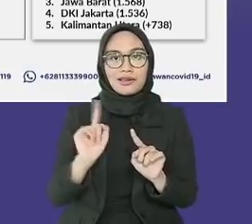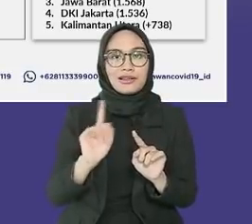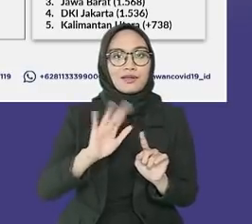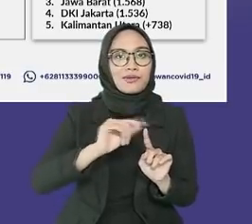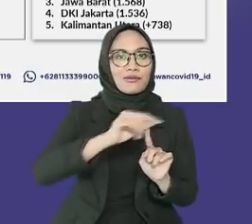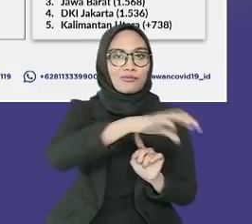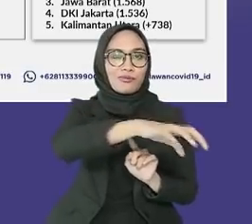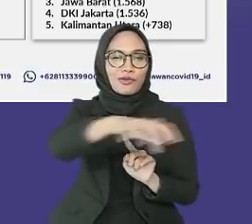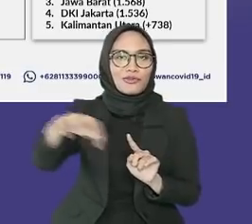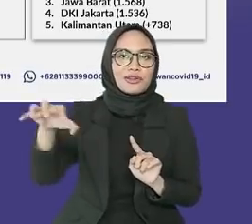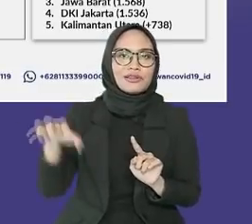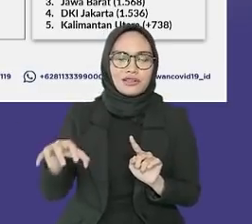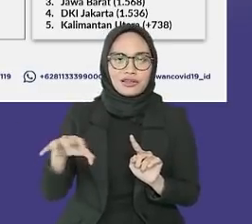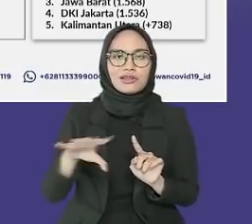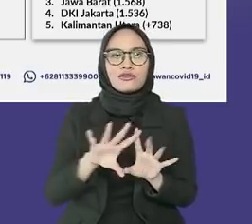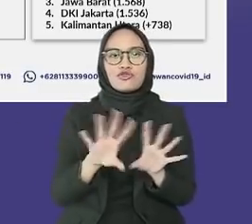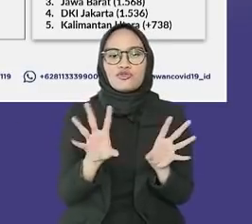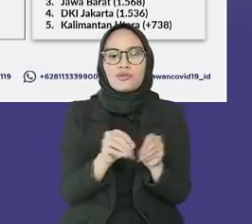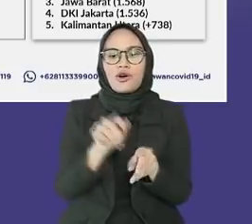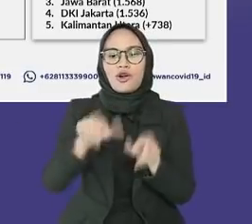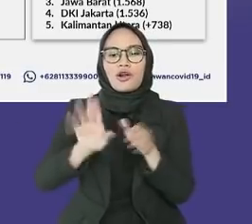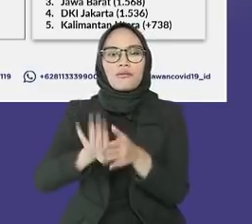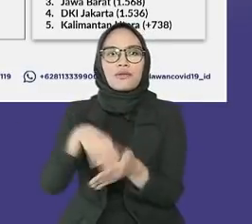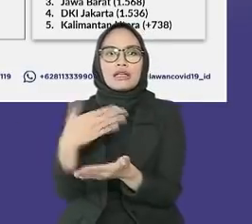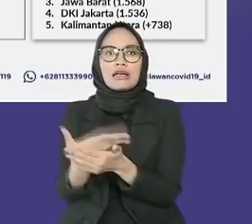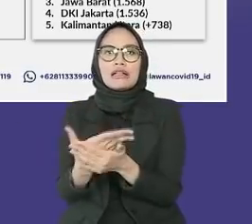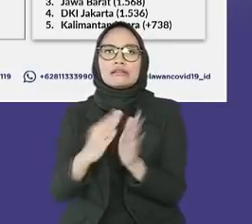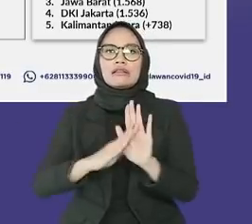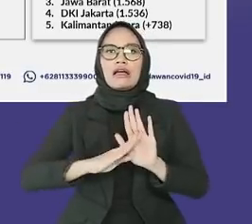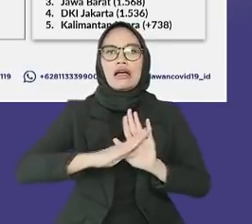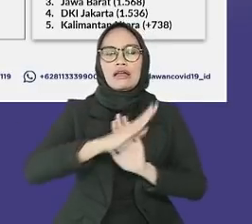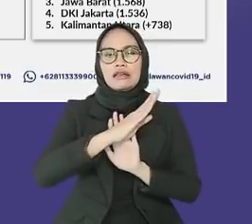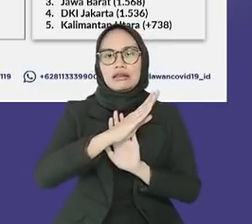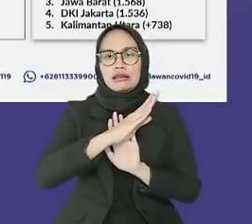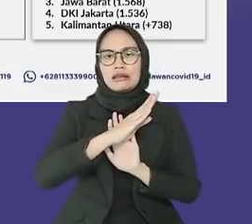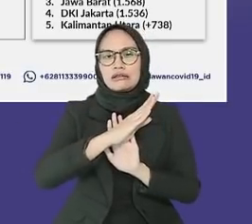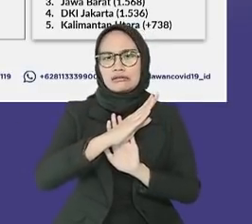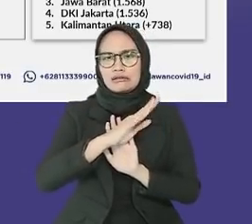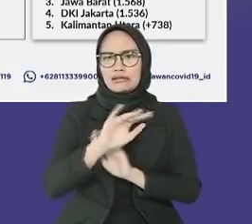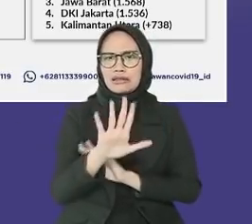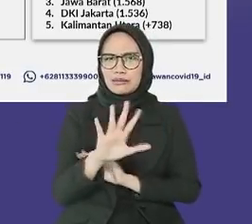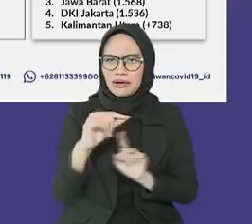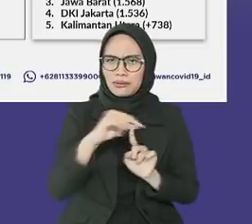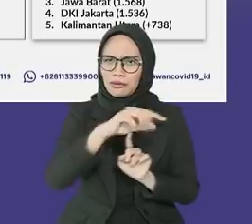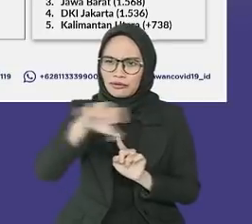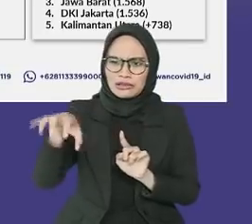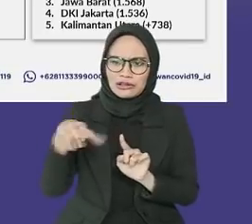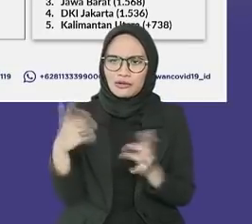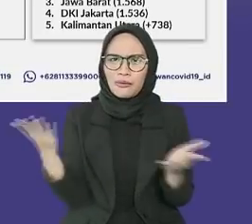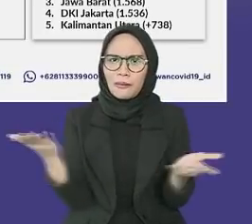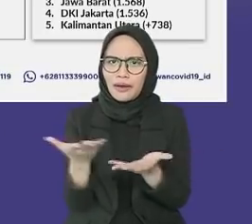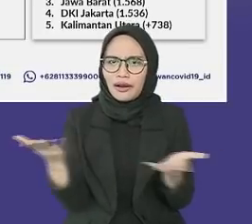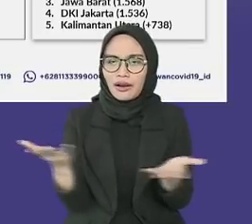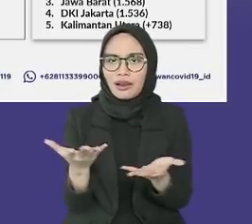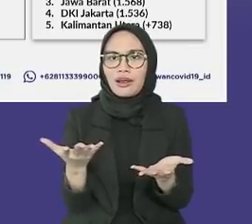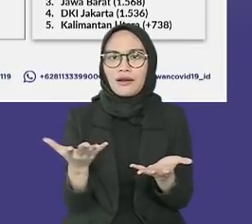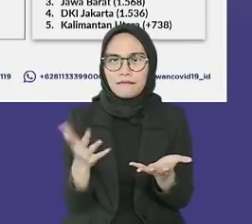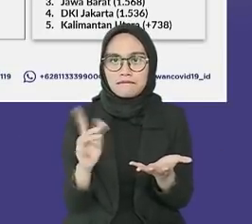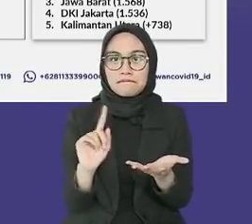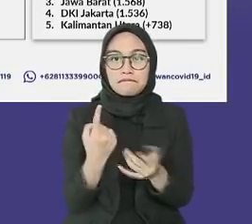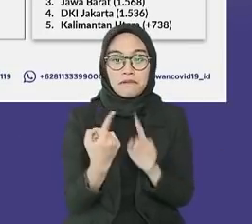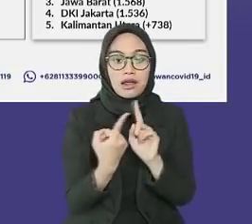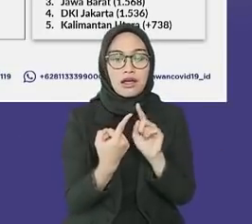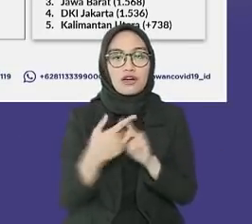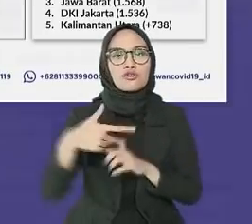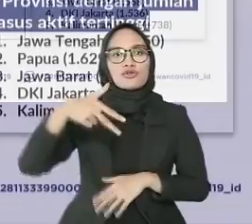yang tetap mencatatkan kenaikan angka kematian di minggu ini. 5 provinsi dengan angka kematian tertinggi adalah